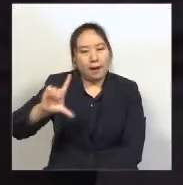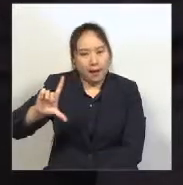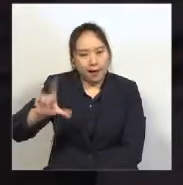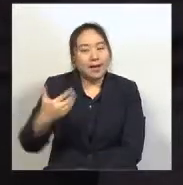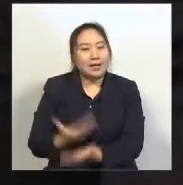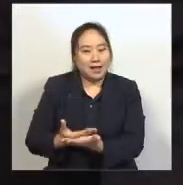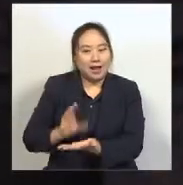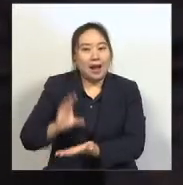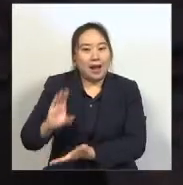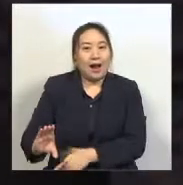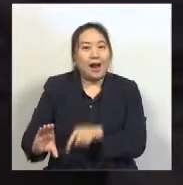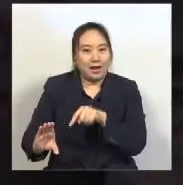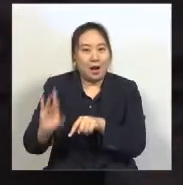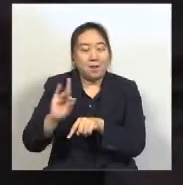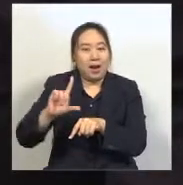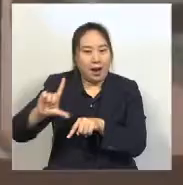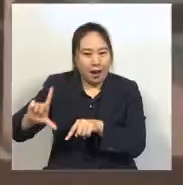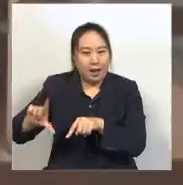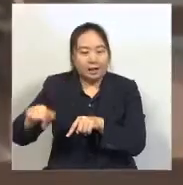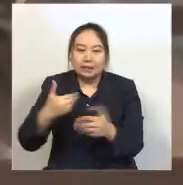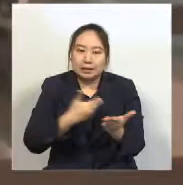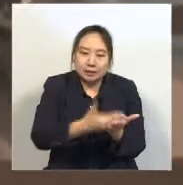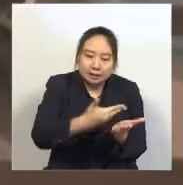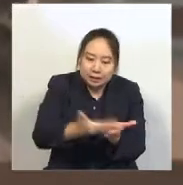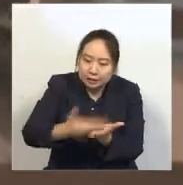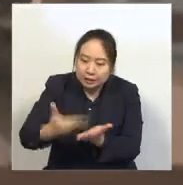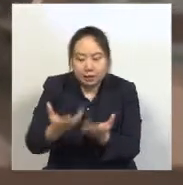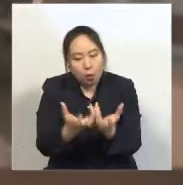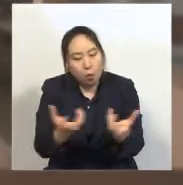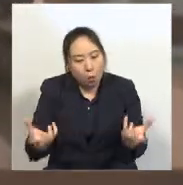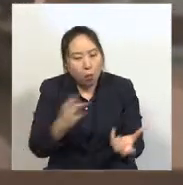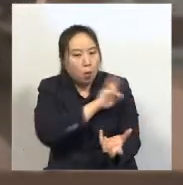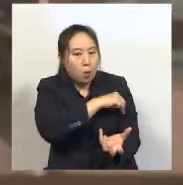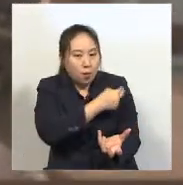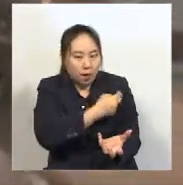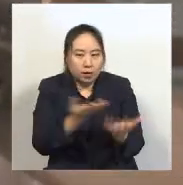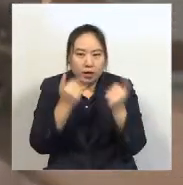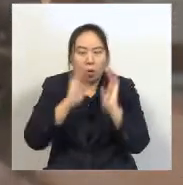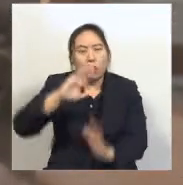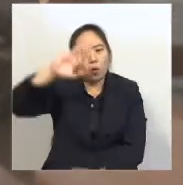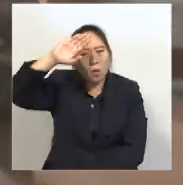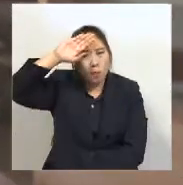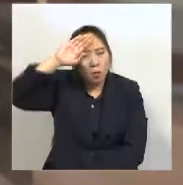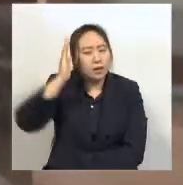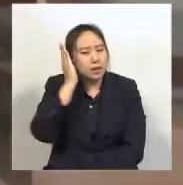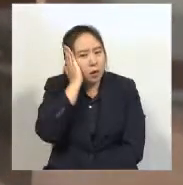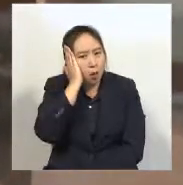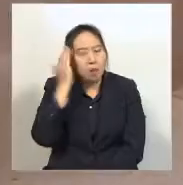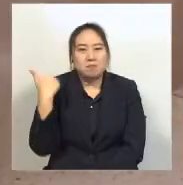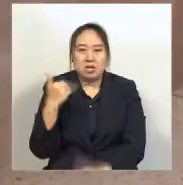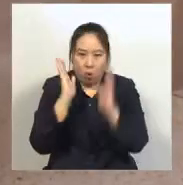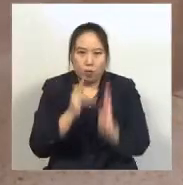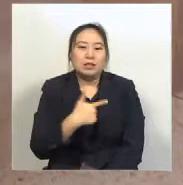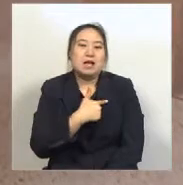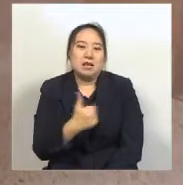ลยนำเงินจำนวนนี้นี่แหละค่ะมาจัดซื้อครุภัณฑ์แล้วก็เครื่องมือแพทย์ส่วนเตียงผู้ป่วยที่เห็นมีผู้ใ